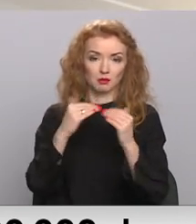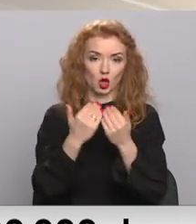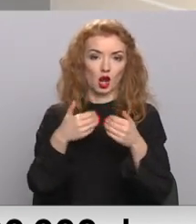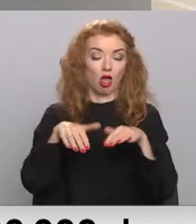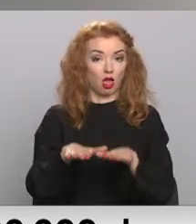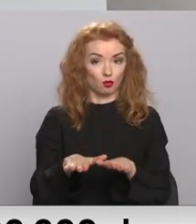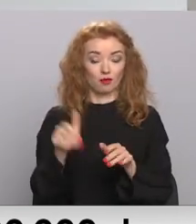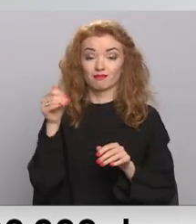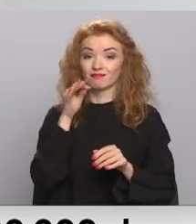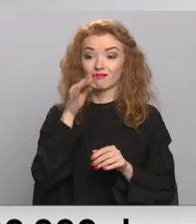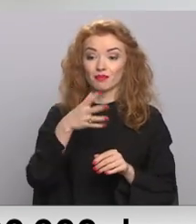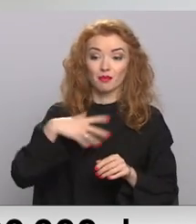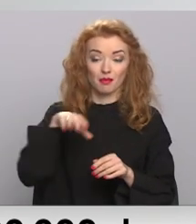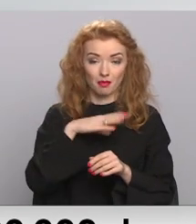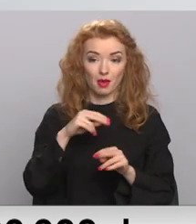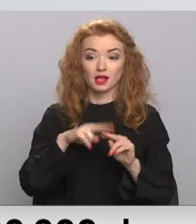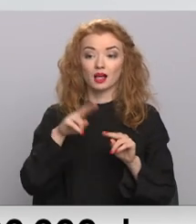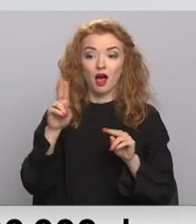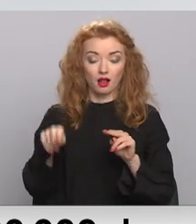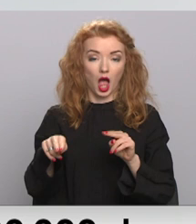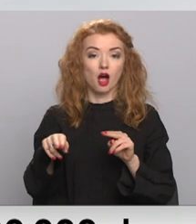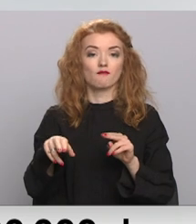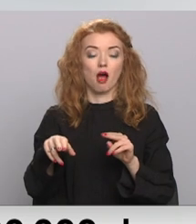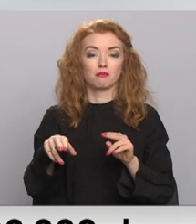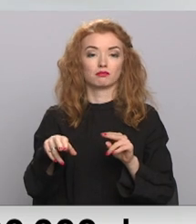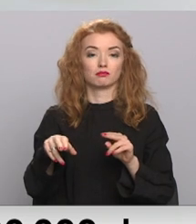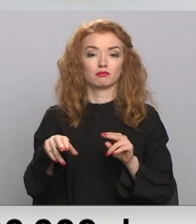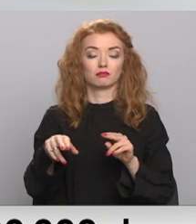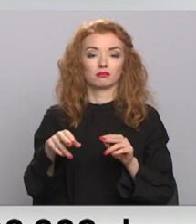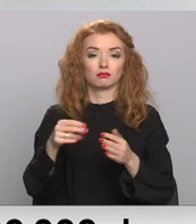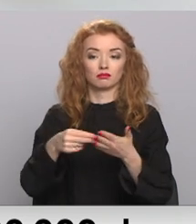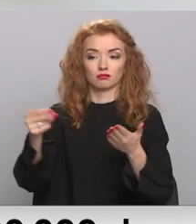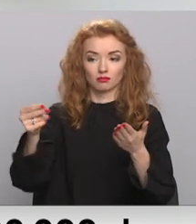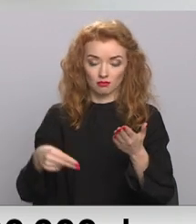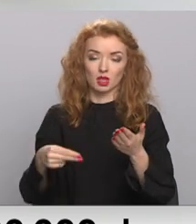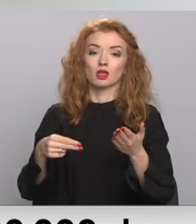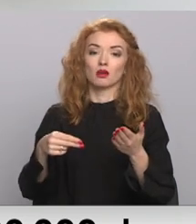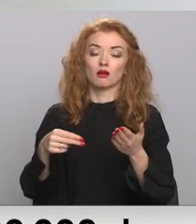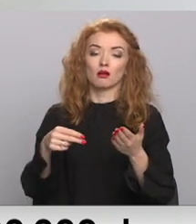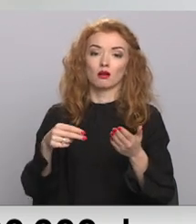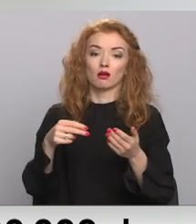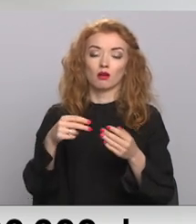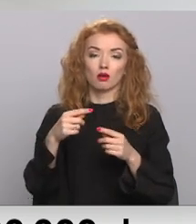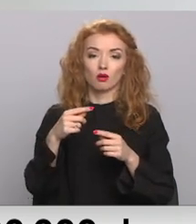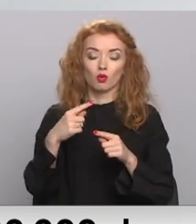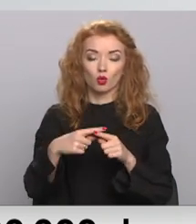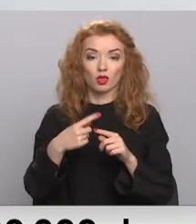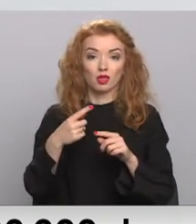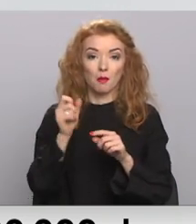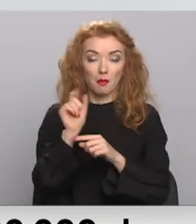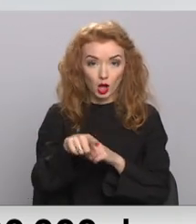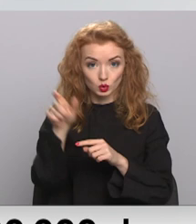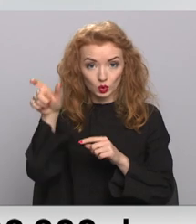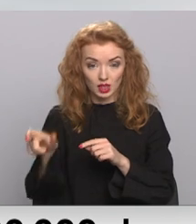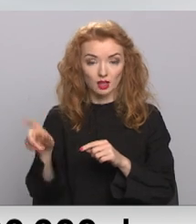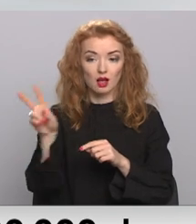Kad jānorāda, ka mēs atļāvām slēgt pasūtītājiem iepirkumu līgumu, proti tieši pasūtītājs